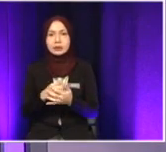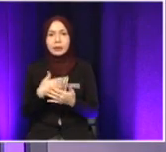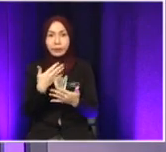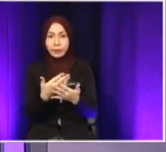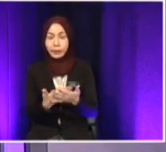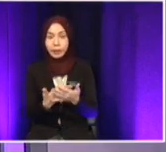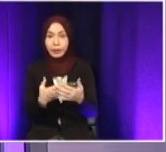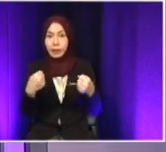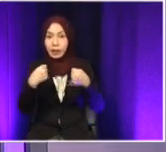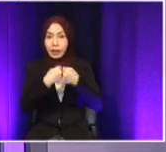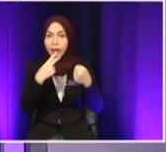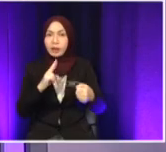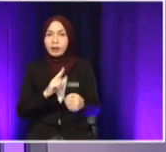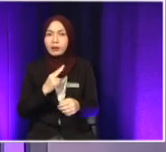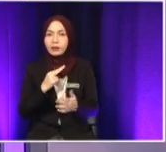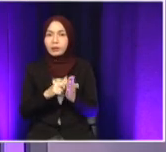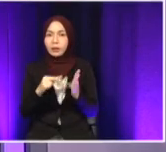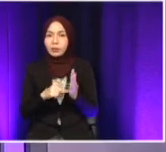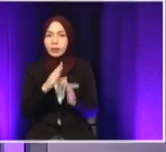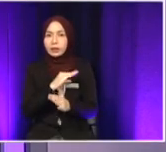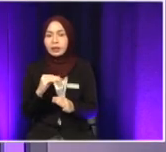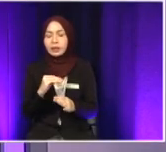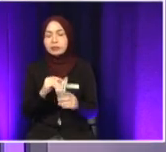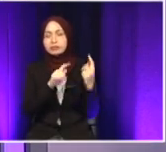hamba dan orang Islam